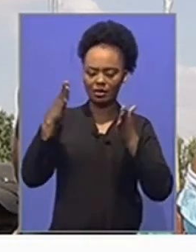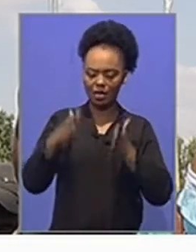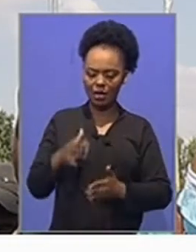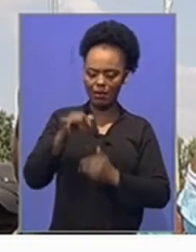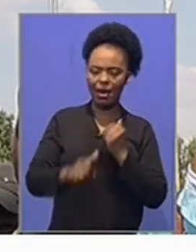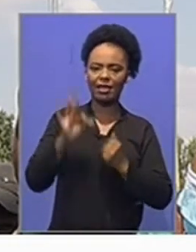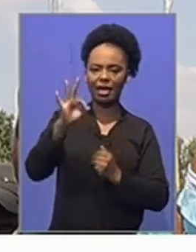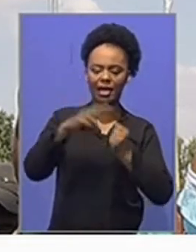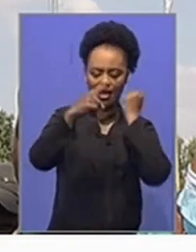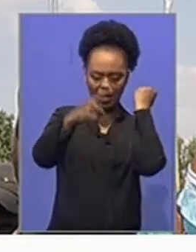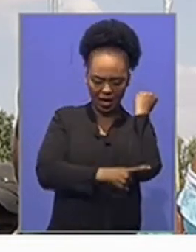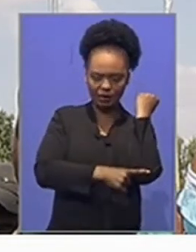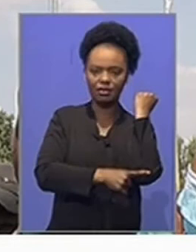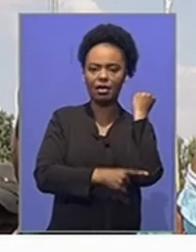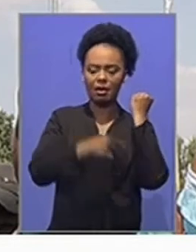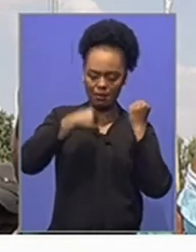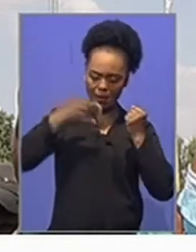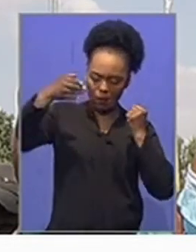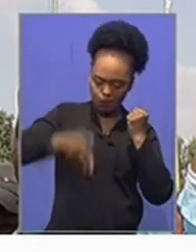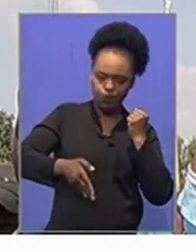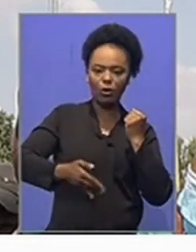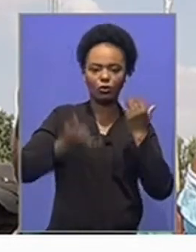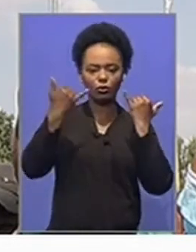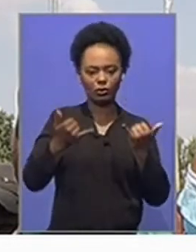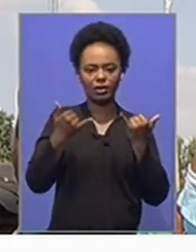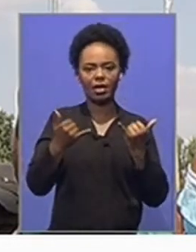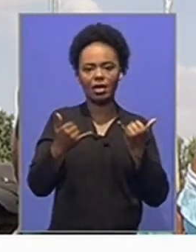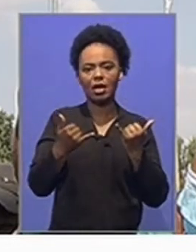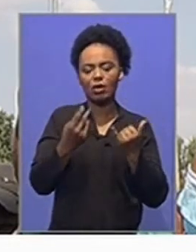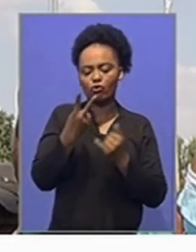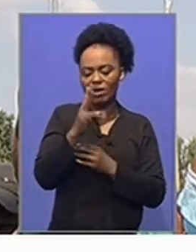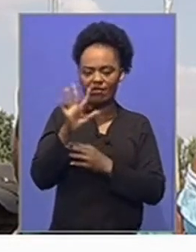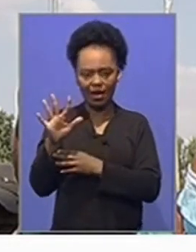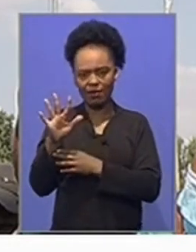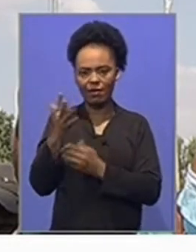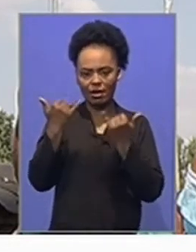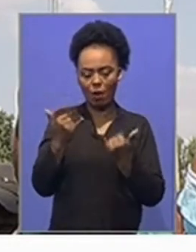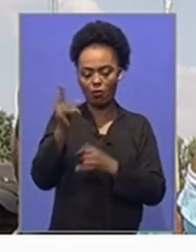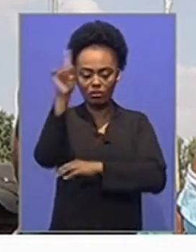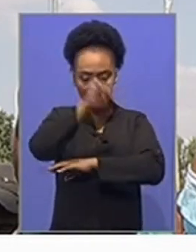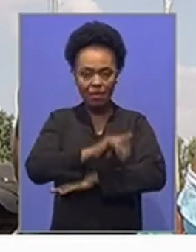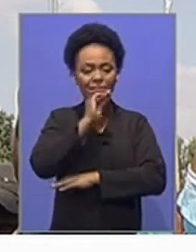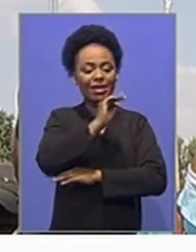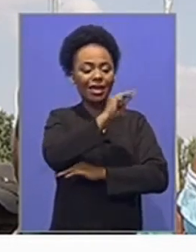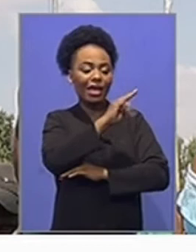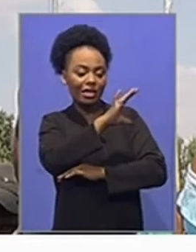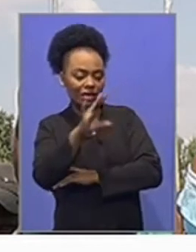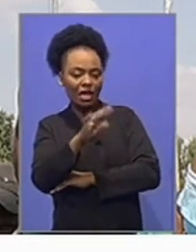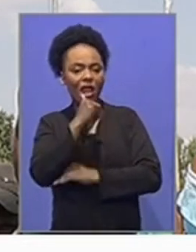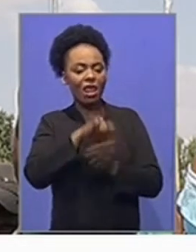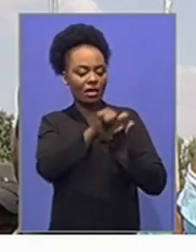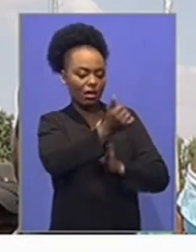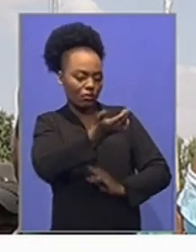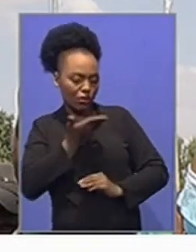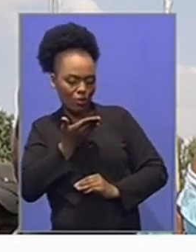tsa bofelo. Yani ke bua ke le fa gompieko ke re go setse matsatsi a le 25 mme go raya gore ANC ga utlwa re bang kwalla lekwalo